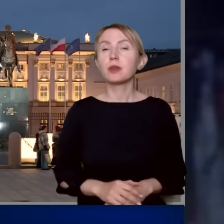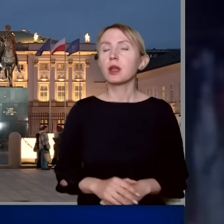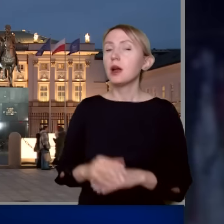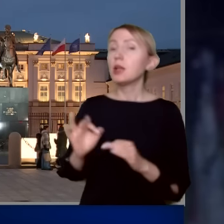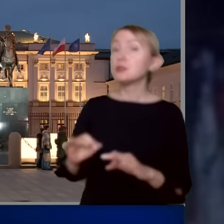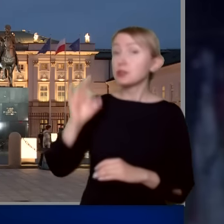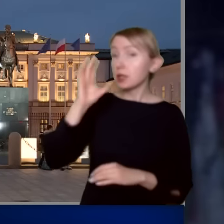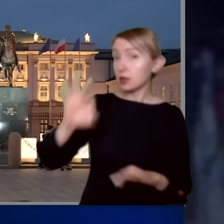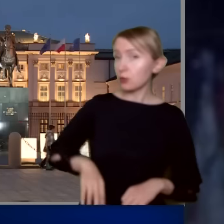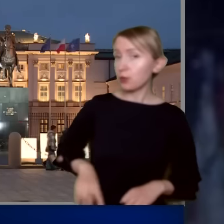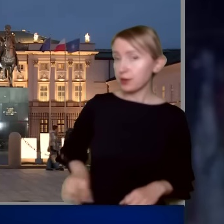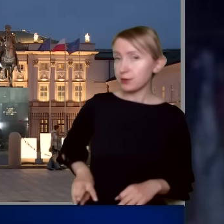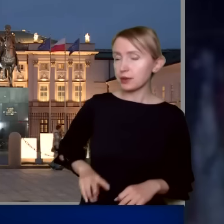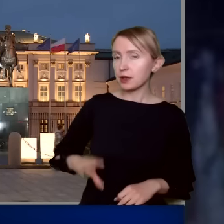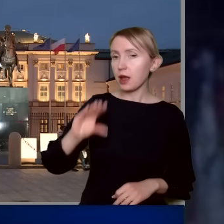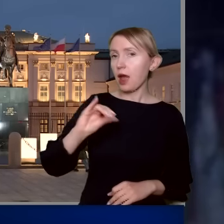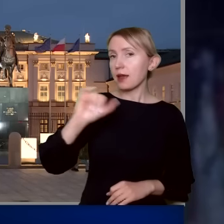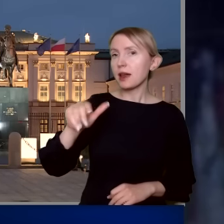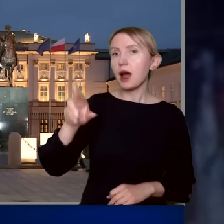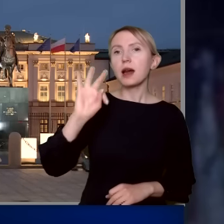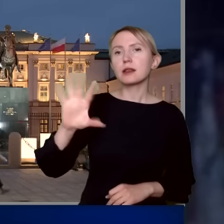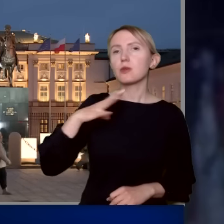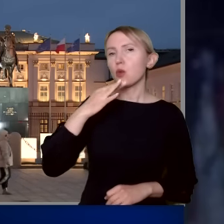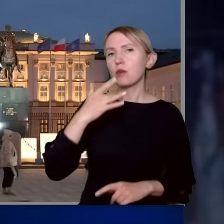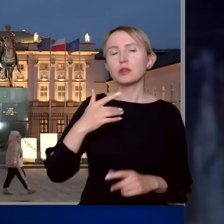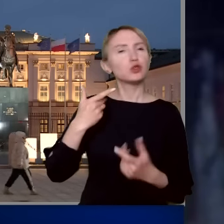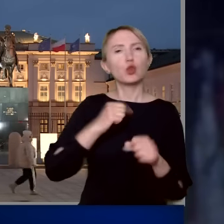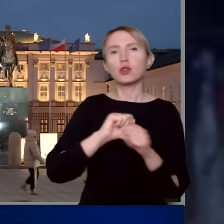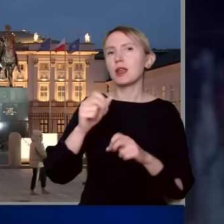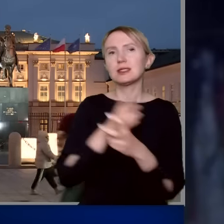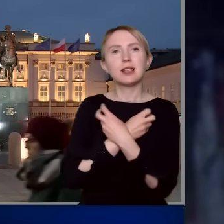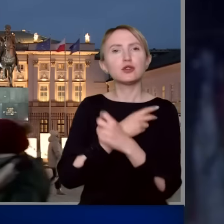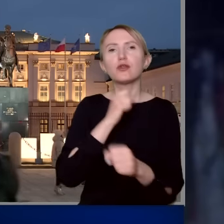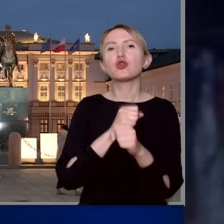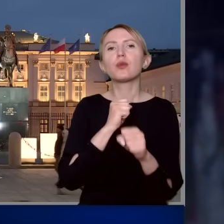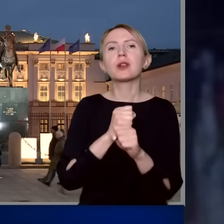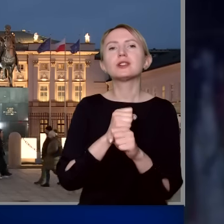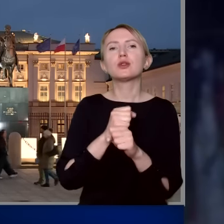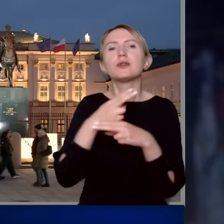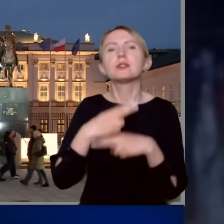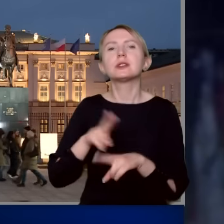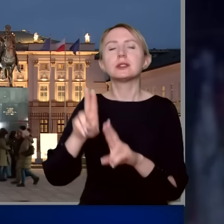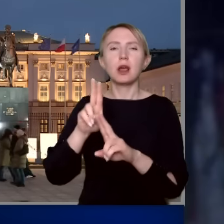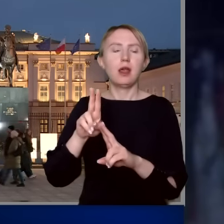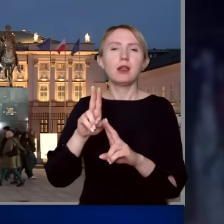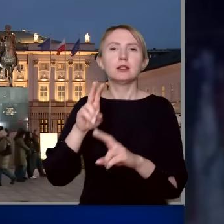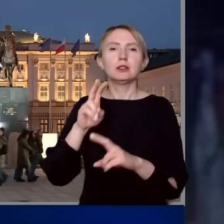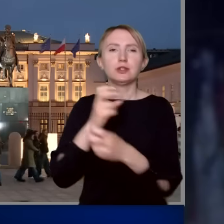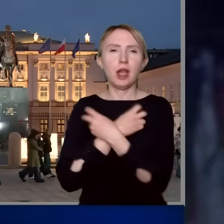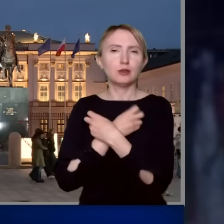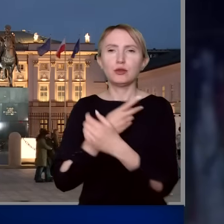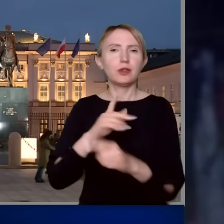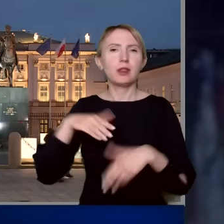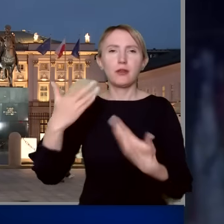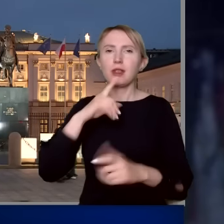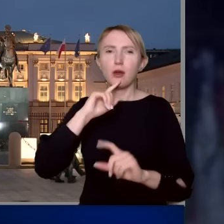minister Ejhart mówiła, że to nie są sędziowie, to są pracownicy sędziów i nie wydają wyroków,